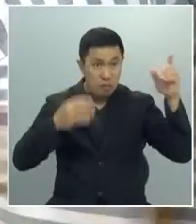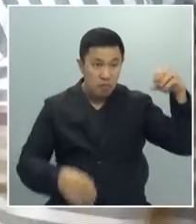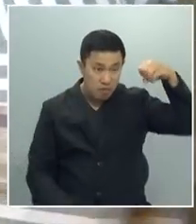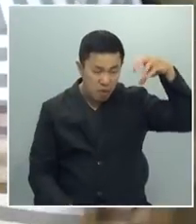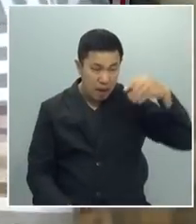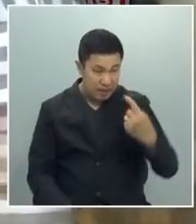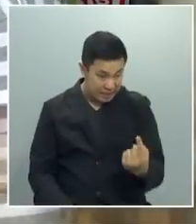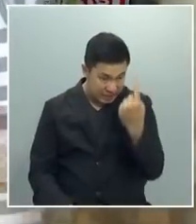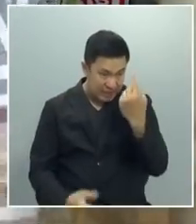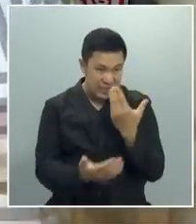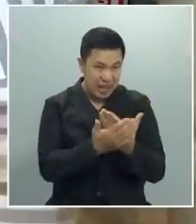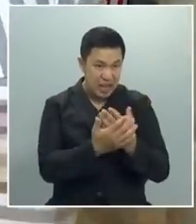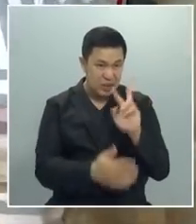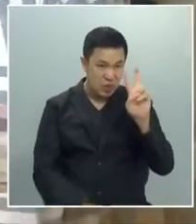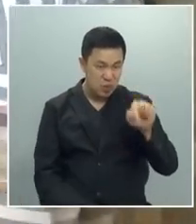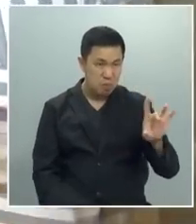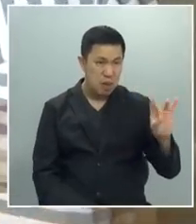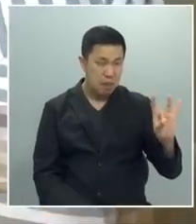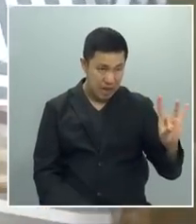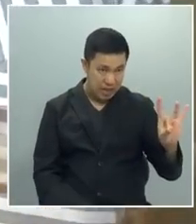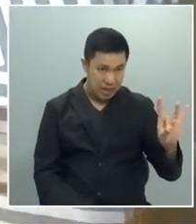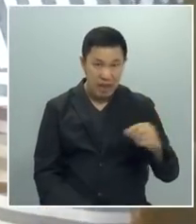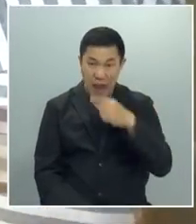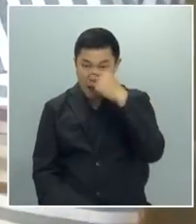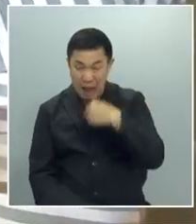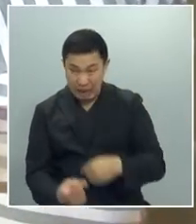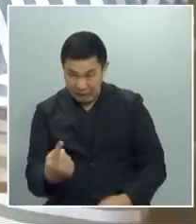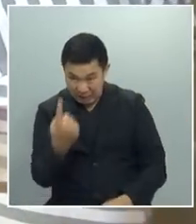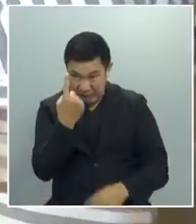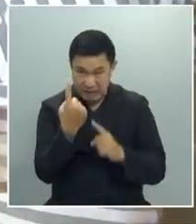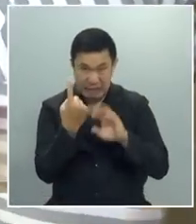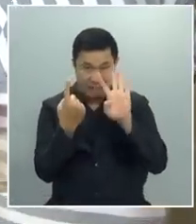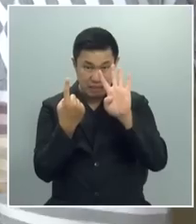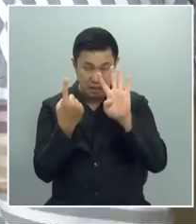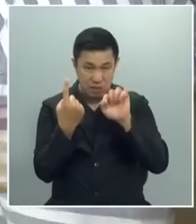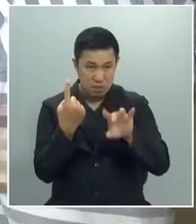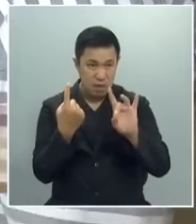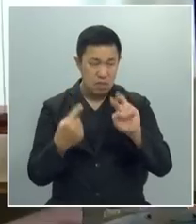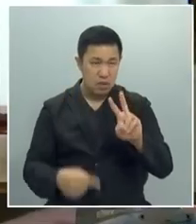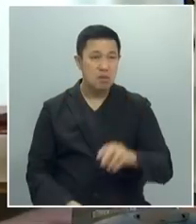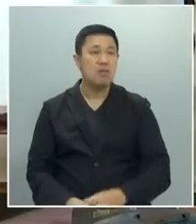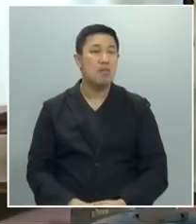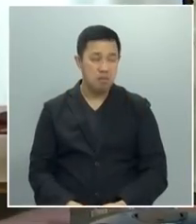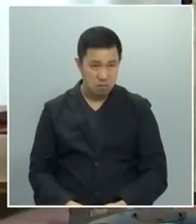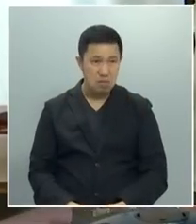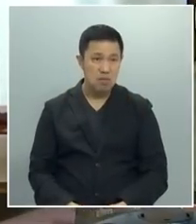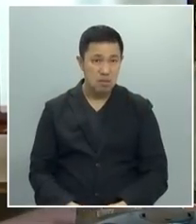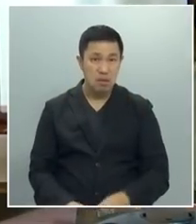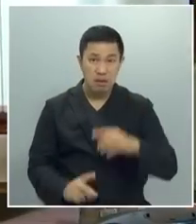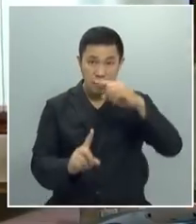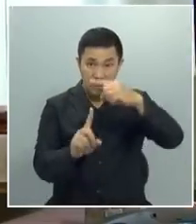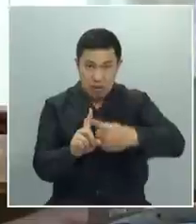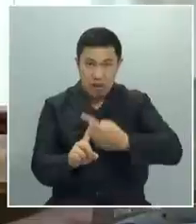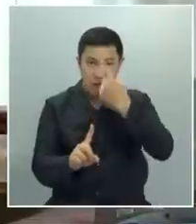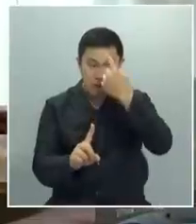88สตางค์ต่อหน่วยส่วนไทยเนี่ย 4บาท 72สตางค์ต่อหน่วยนี่ยังไม่ขึ้นนะยังไม่ถึงงวดหน้าด้วยแล้วพอ 1มกราคม